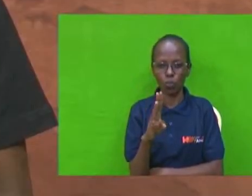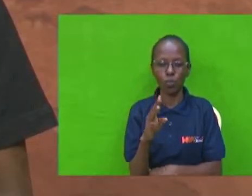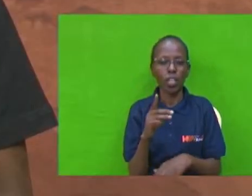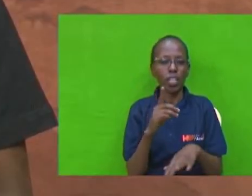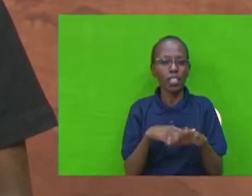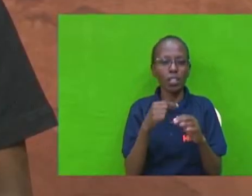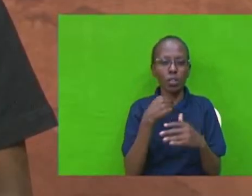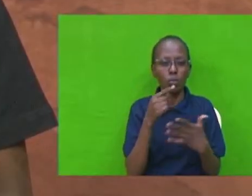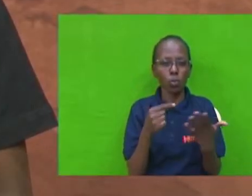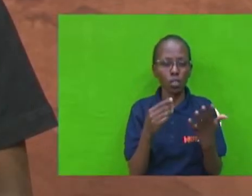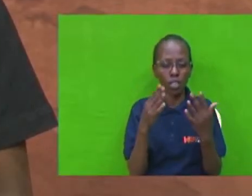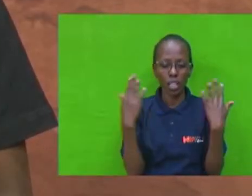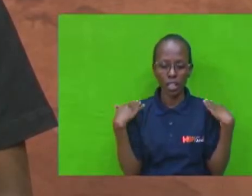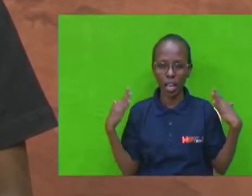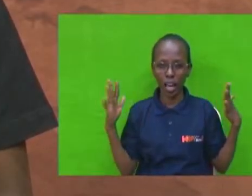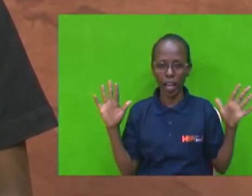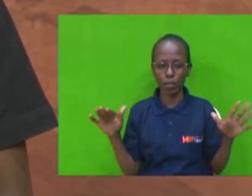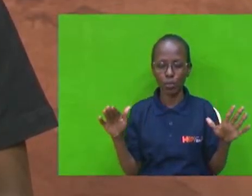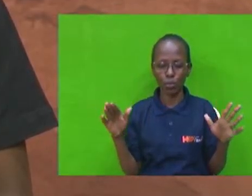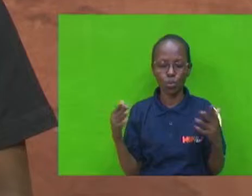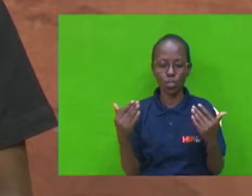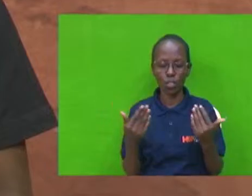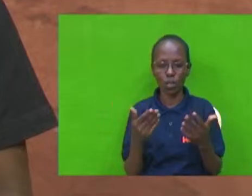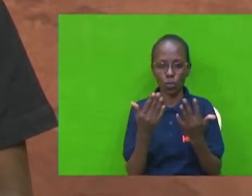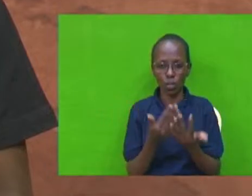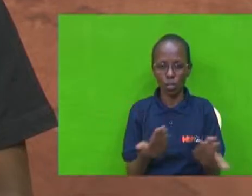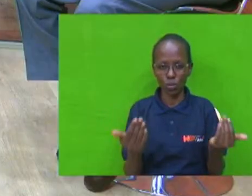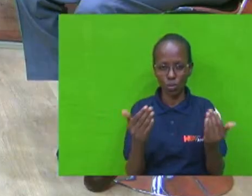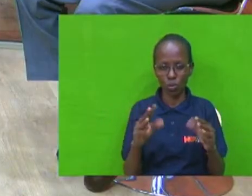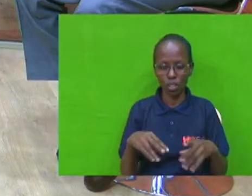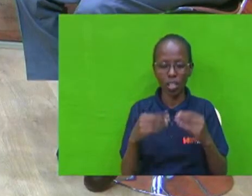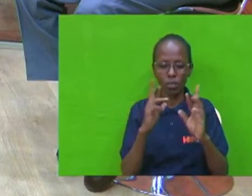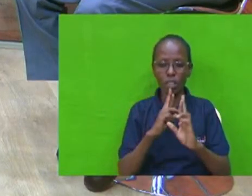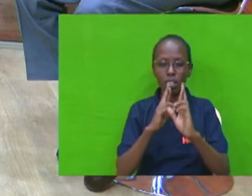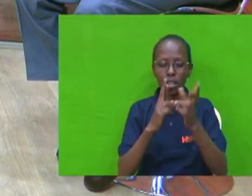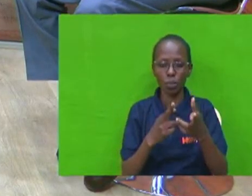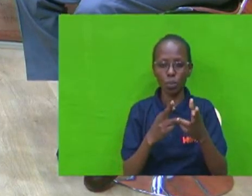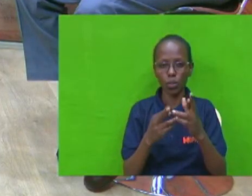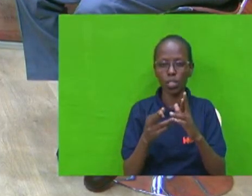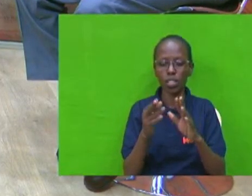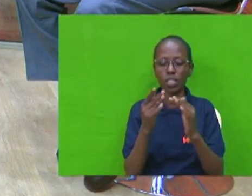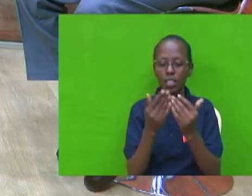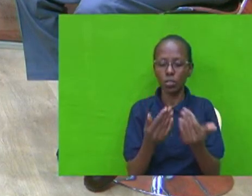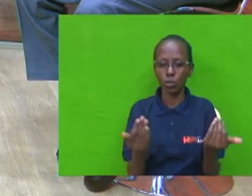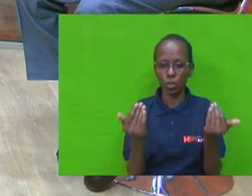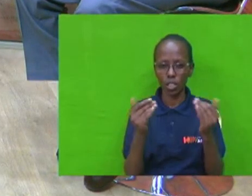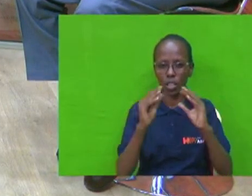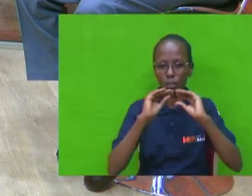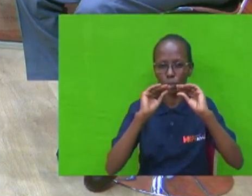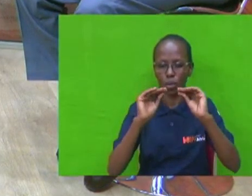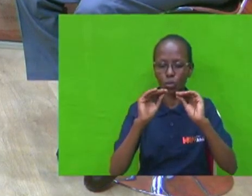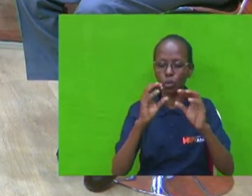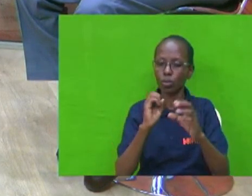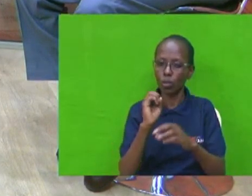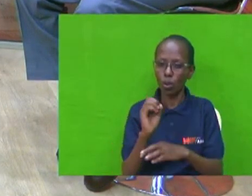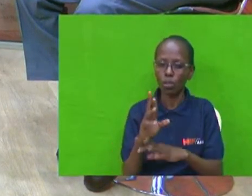mbele ya Mungu. Unaona? Kumaanisha wanapeana report kama watoto hao wanafunzwa ama